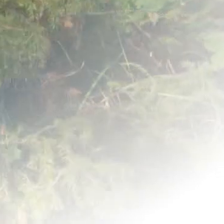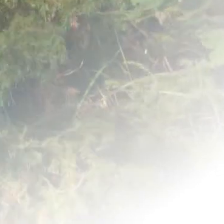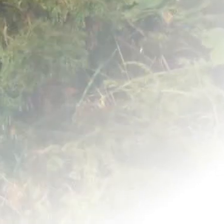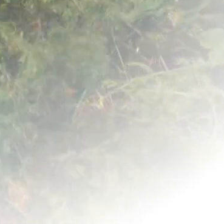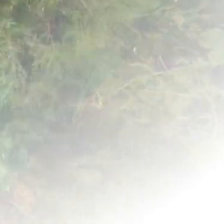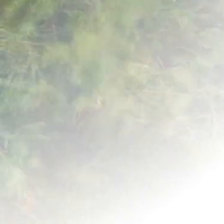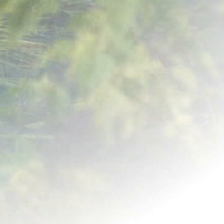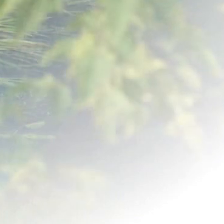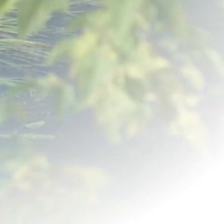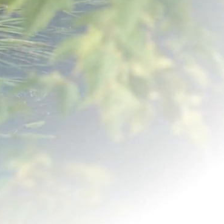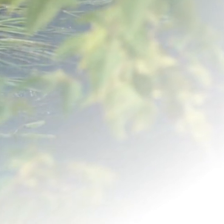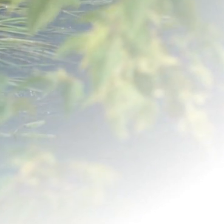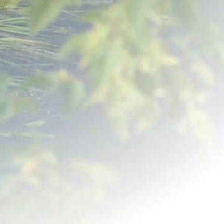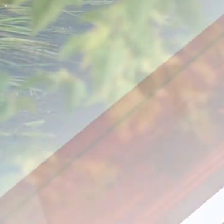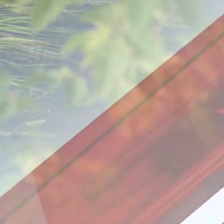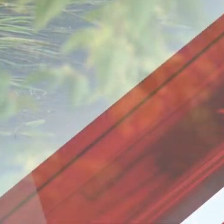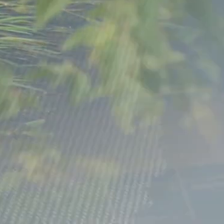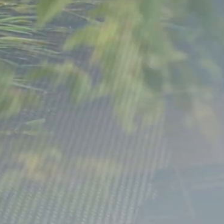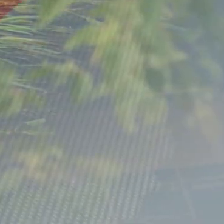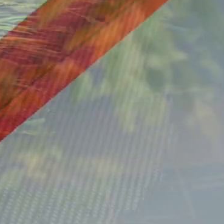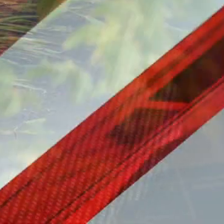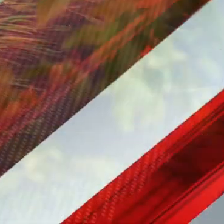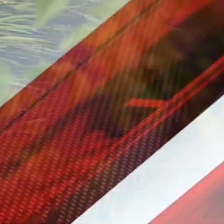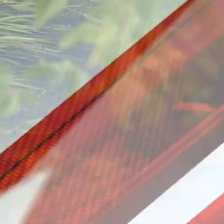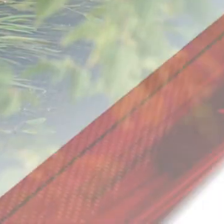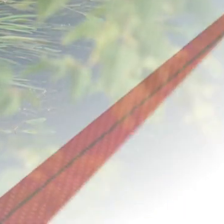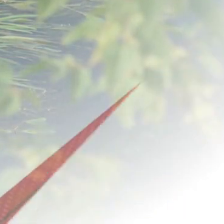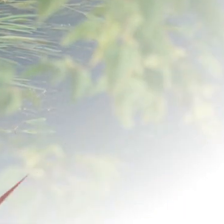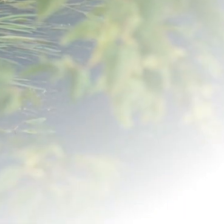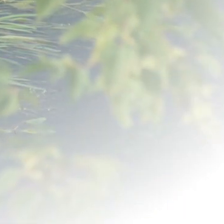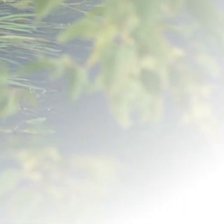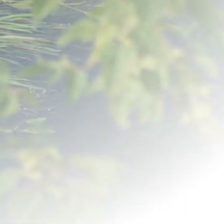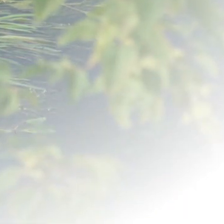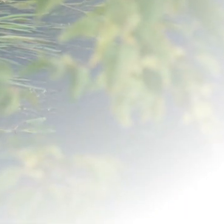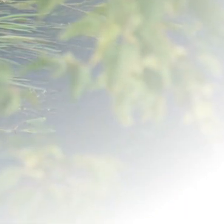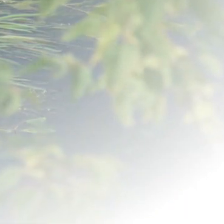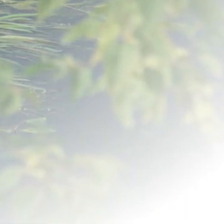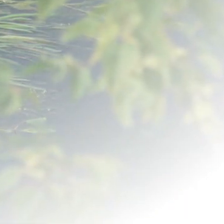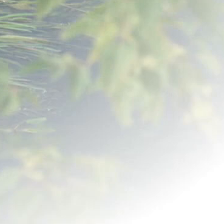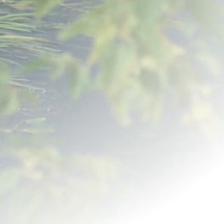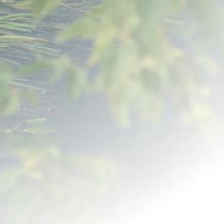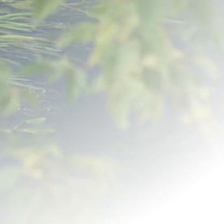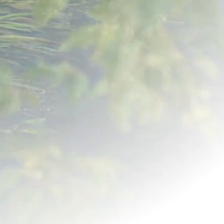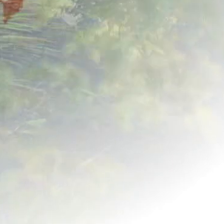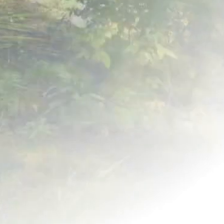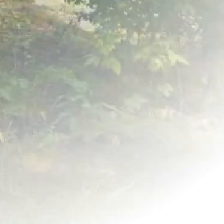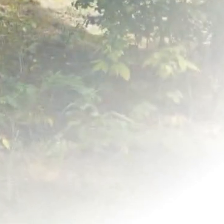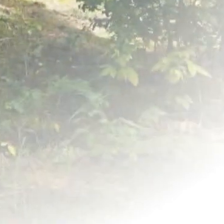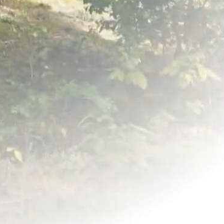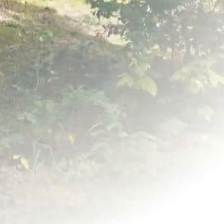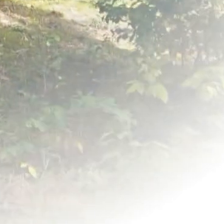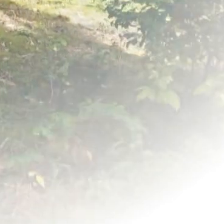Па праваслаўным календары 16 верасня імяніны ў Івана, Кастуся, Віталя, Васілісы і